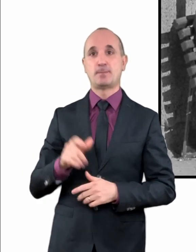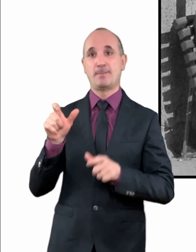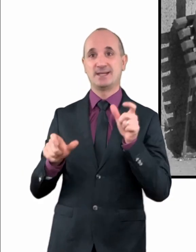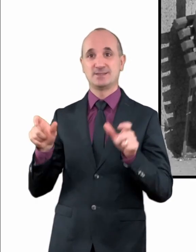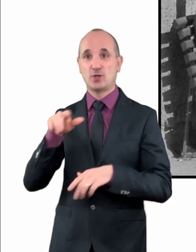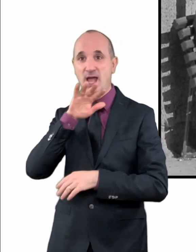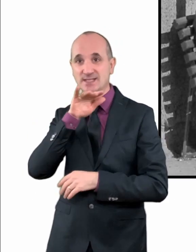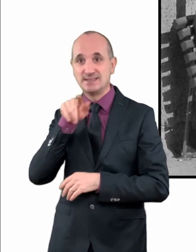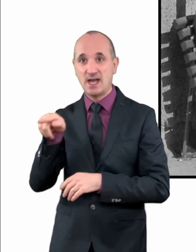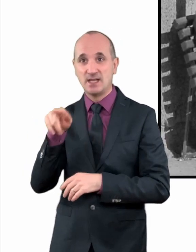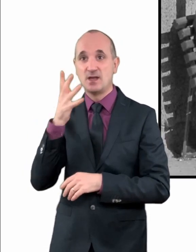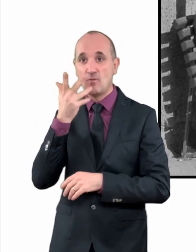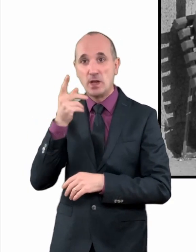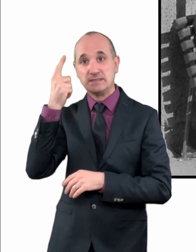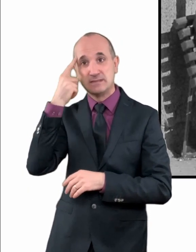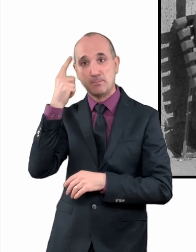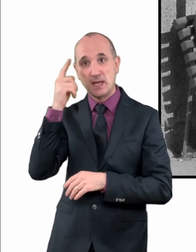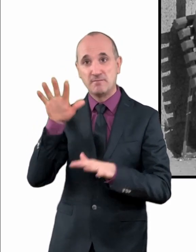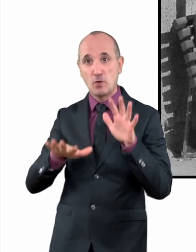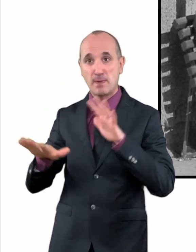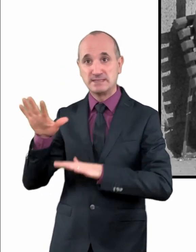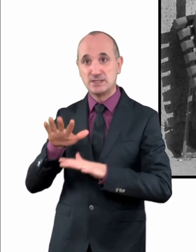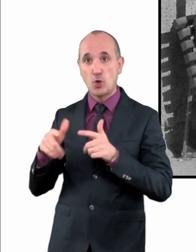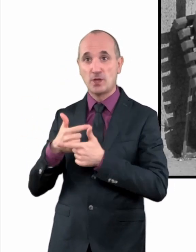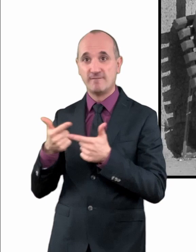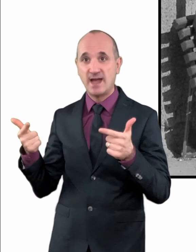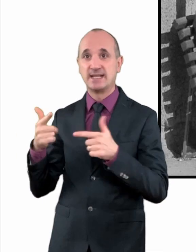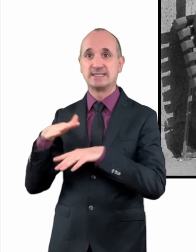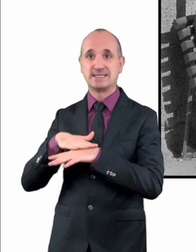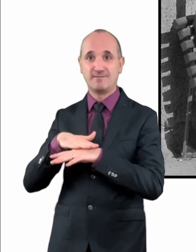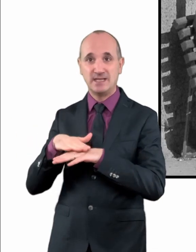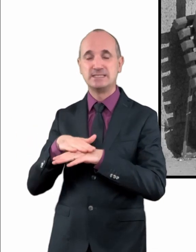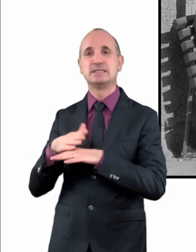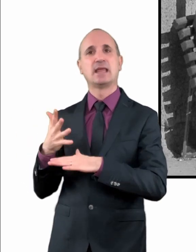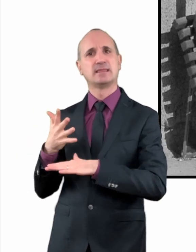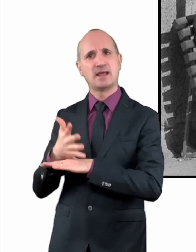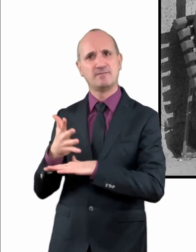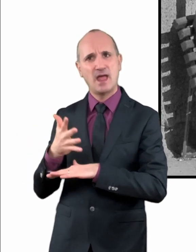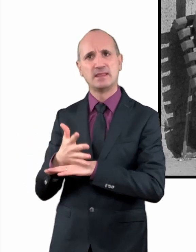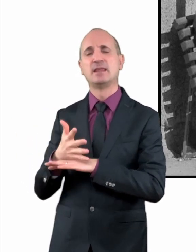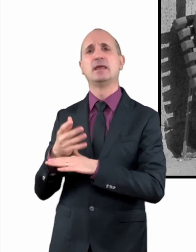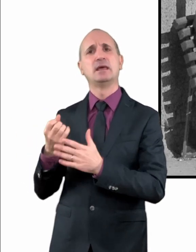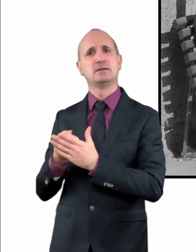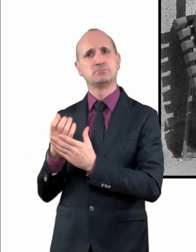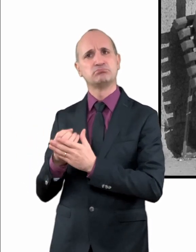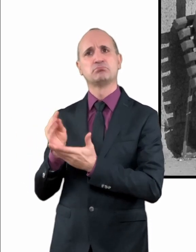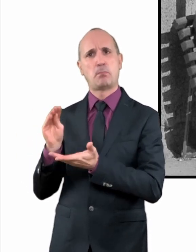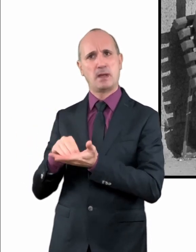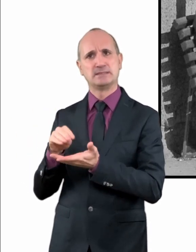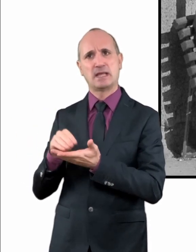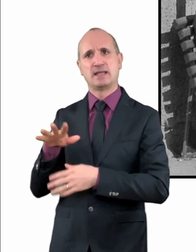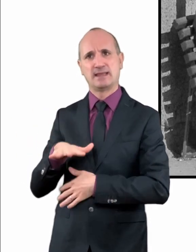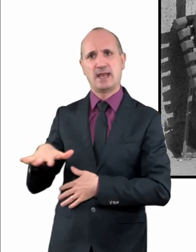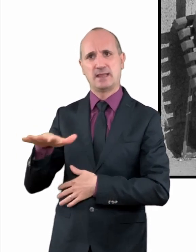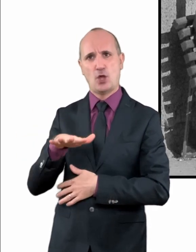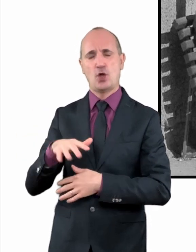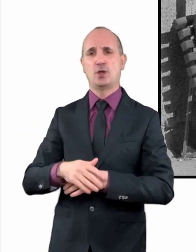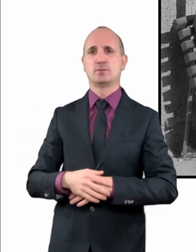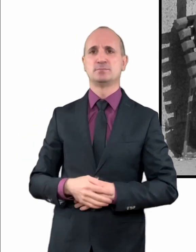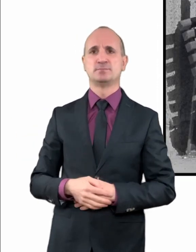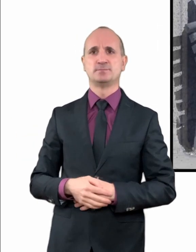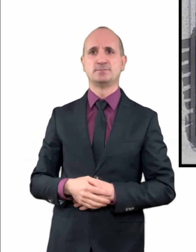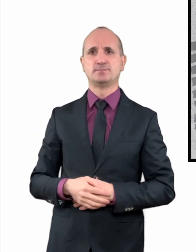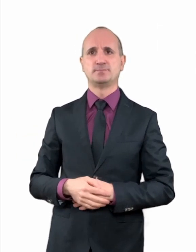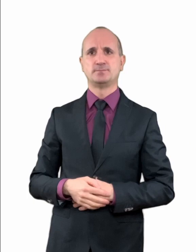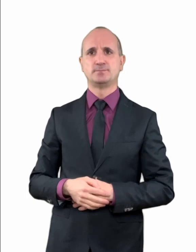persone anziane che vogliono orientarsi nell'offerta di servizi interventi risorse presenti nel nostro territorio